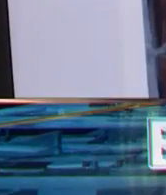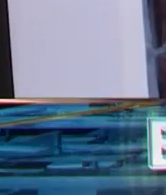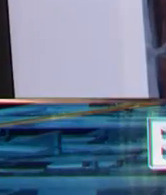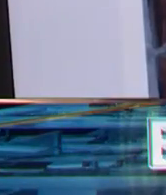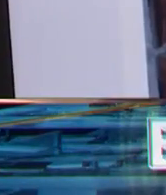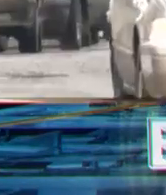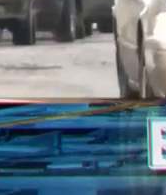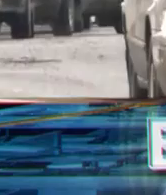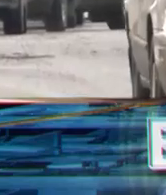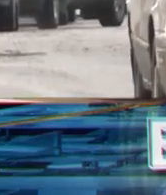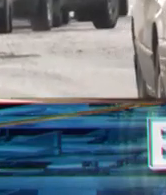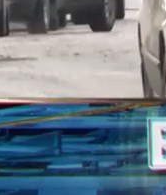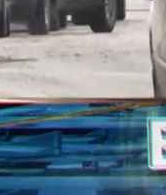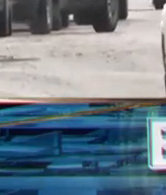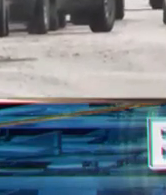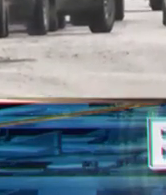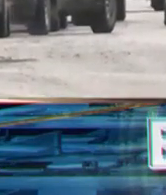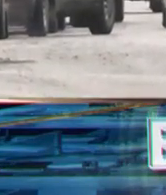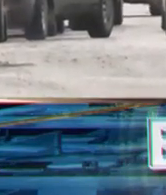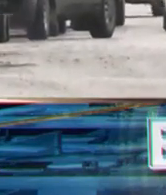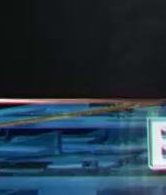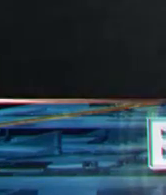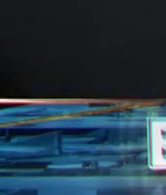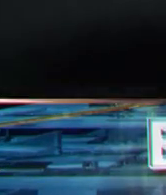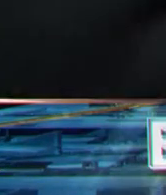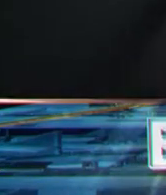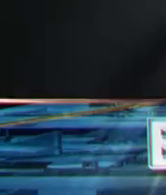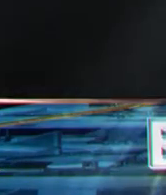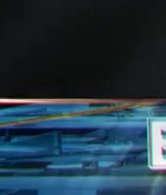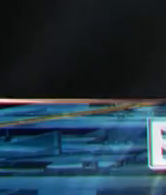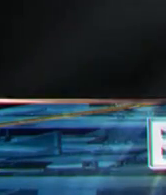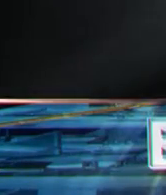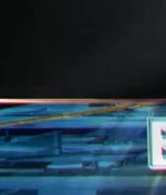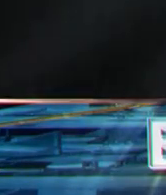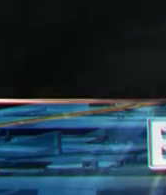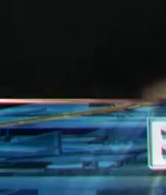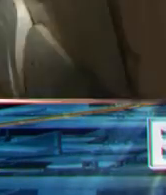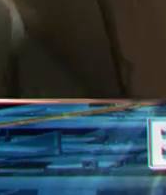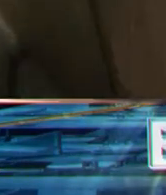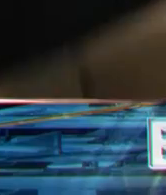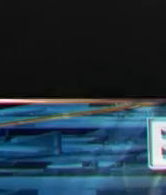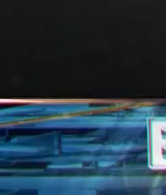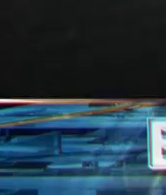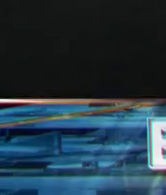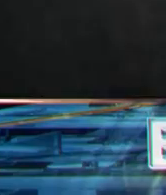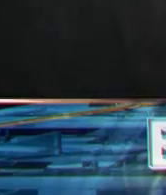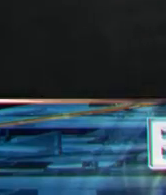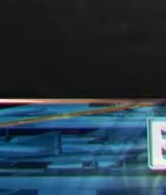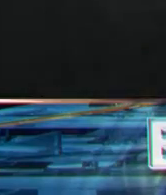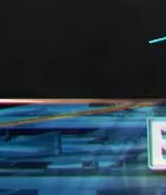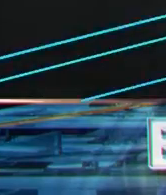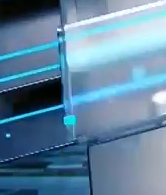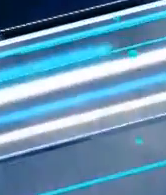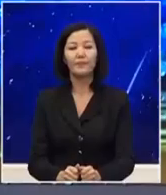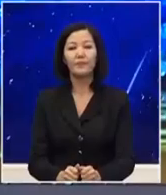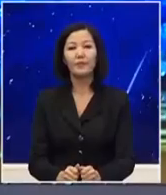Абайлаңыздар, алаяқтар аямайды. Пандемия онлайн қызметтер көкжиегін кеңейтті. Оңай ақша тапқысы келетіндер көбейді.